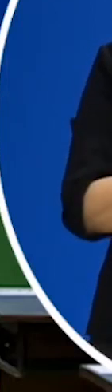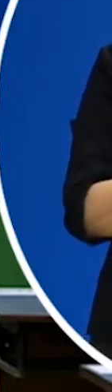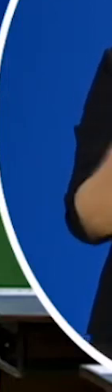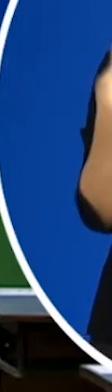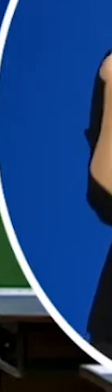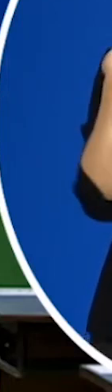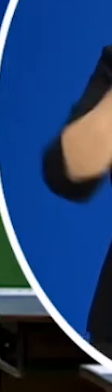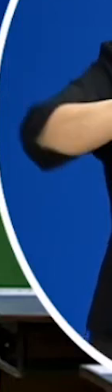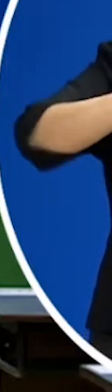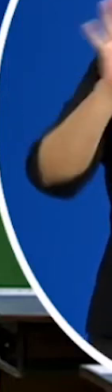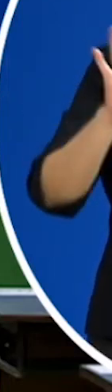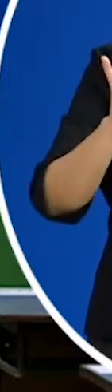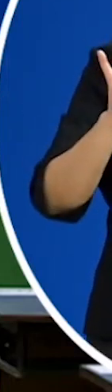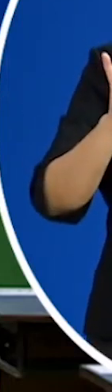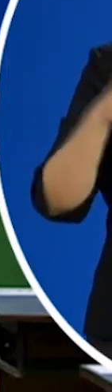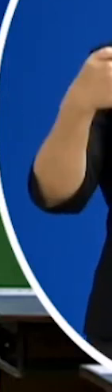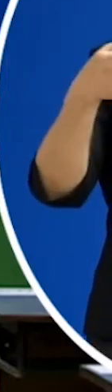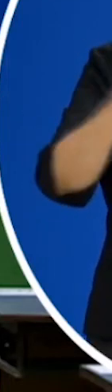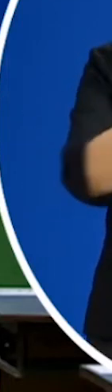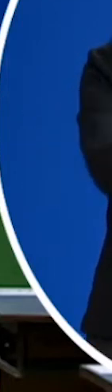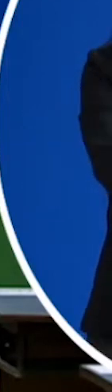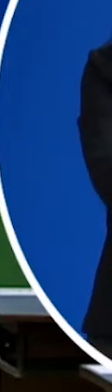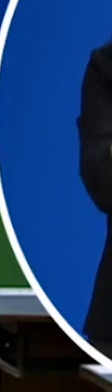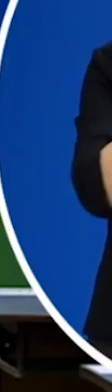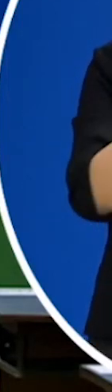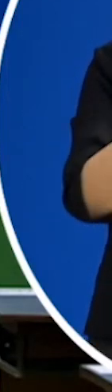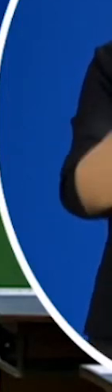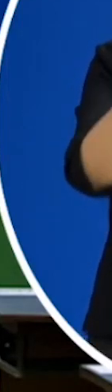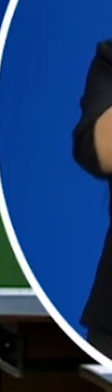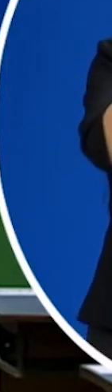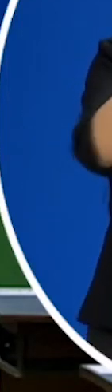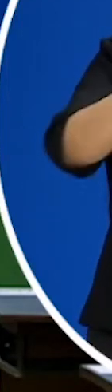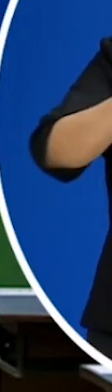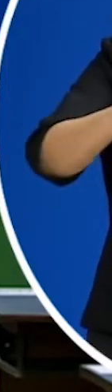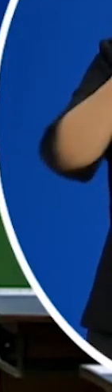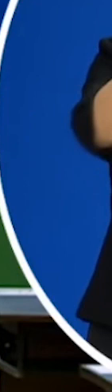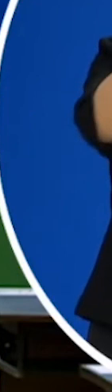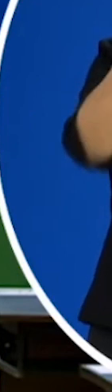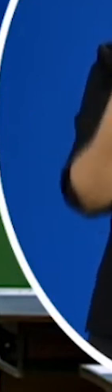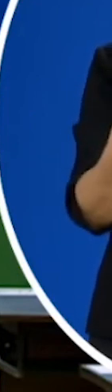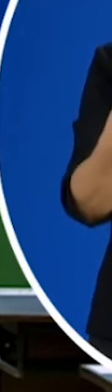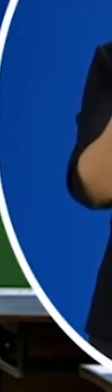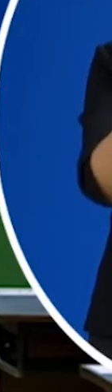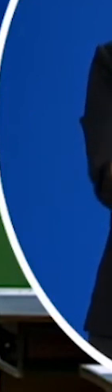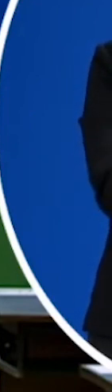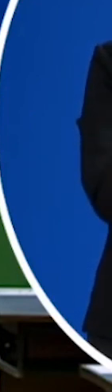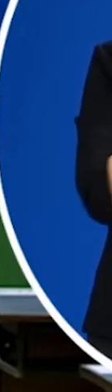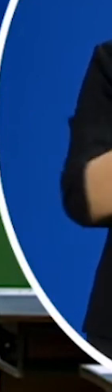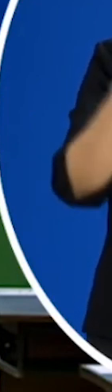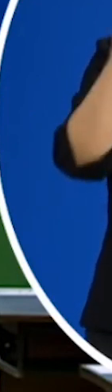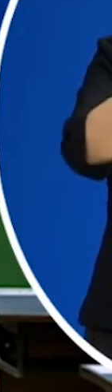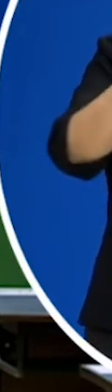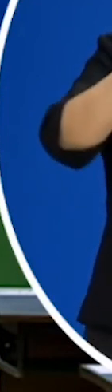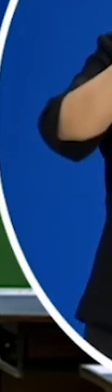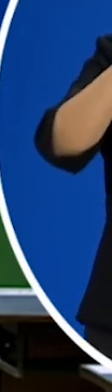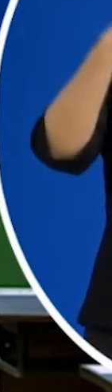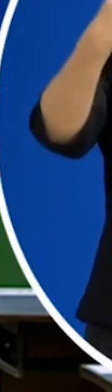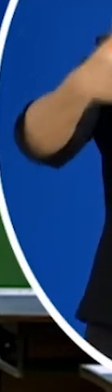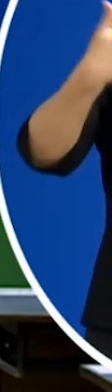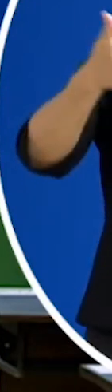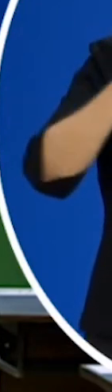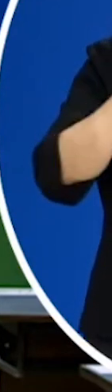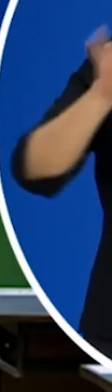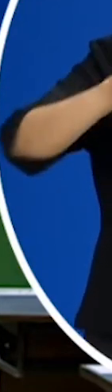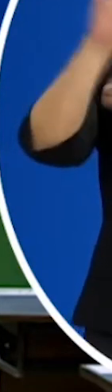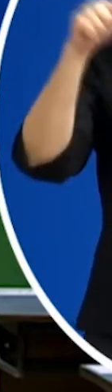我们昨天公布这个混打，是从第一类至第三类开始可以间隔八周，但是其余对象是间隔